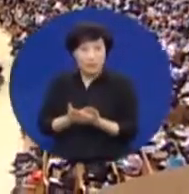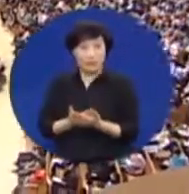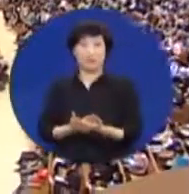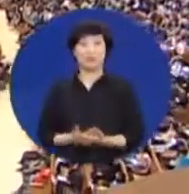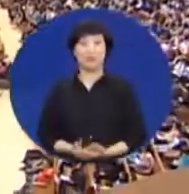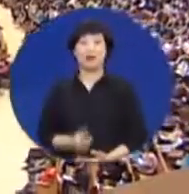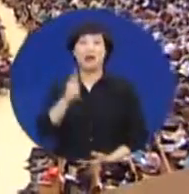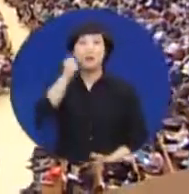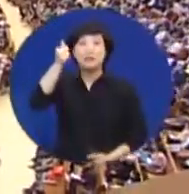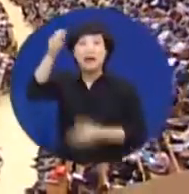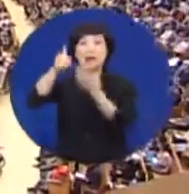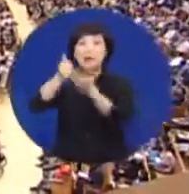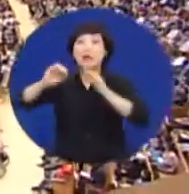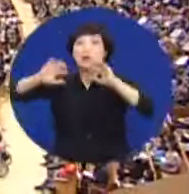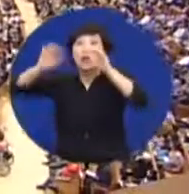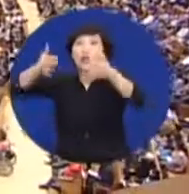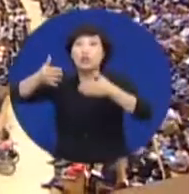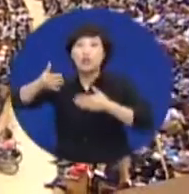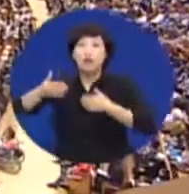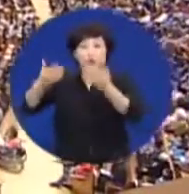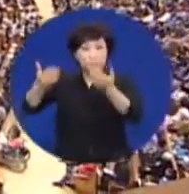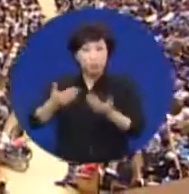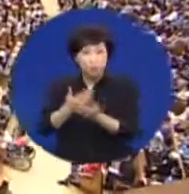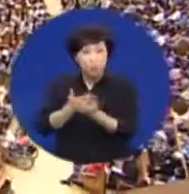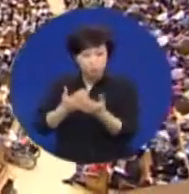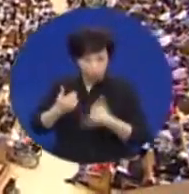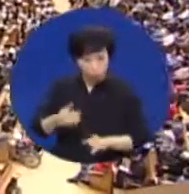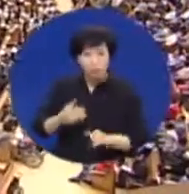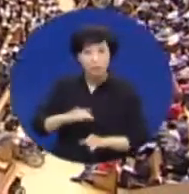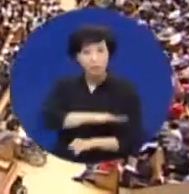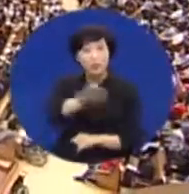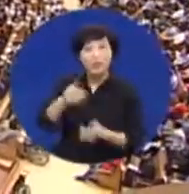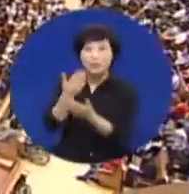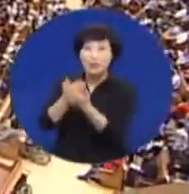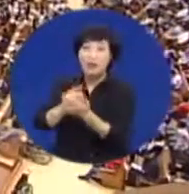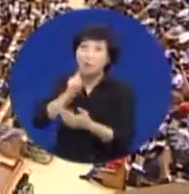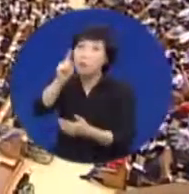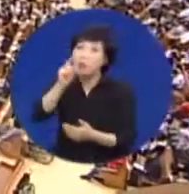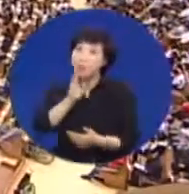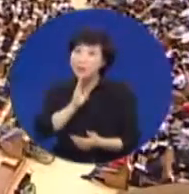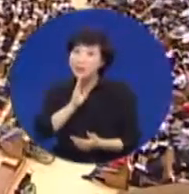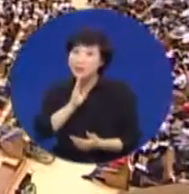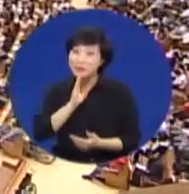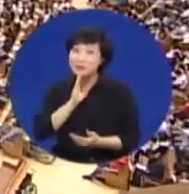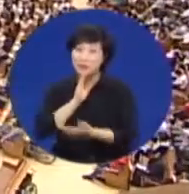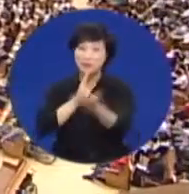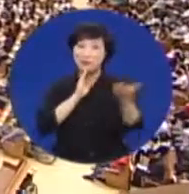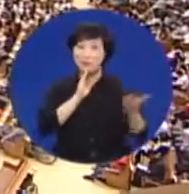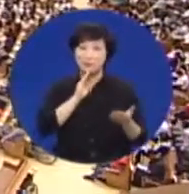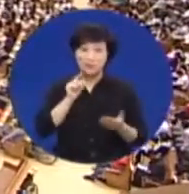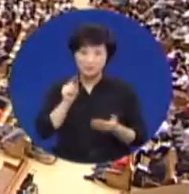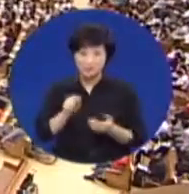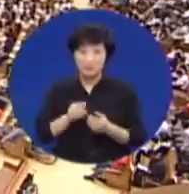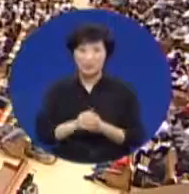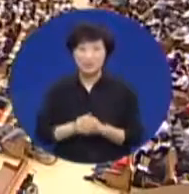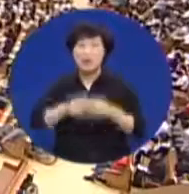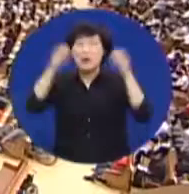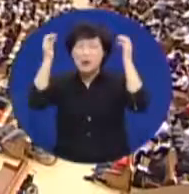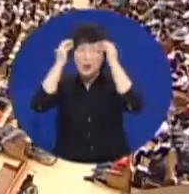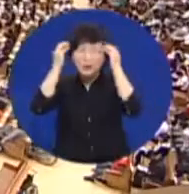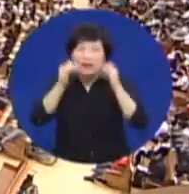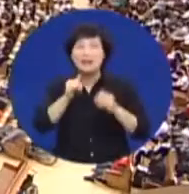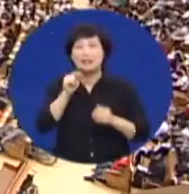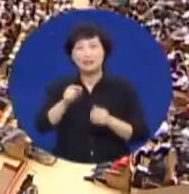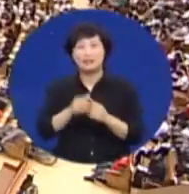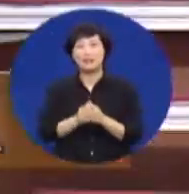네. 아버지 나라니까 아버지 나라를 자식이 달라고 그러는 거예요. 아, 이렇게 고난이 있는